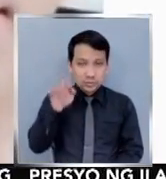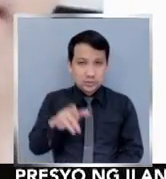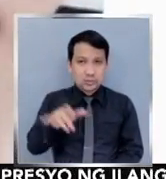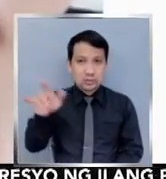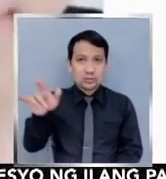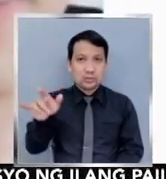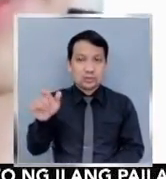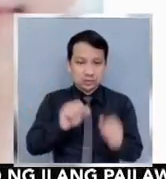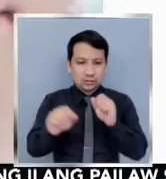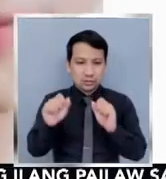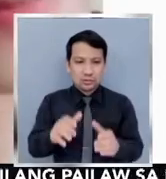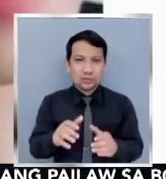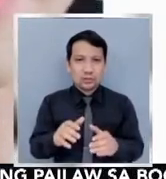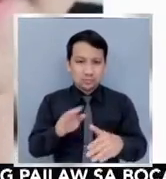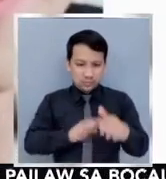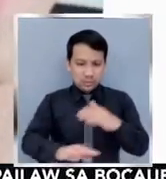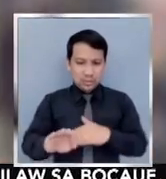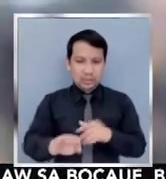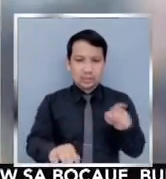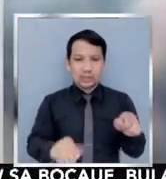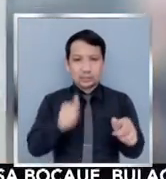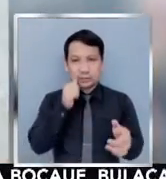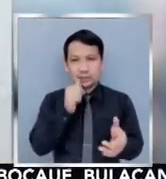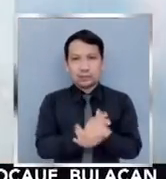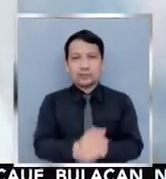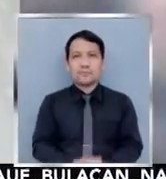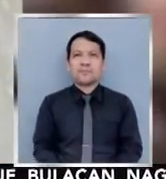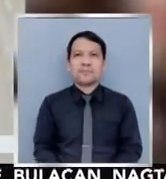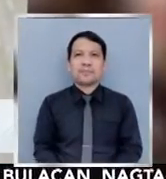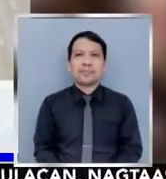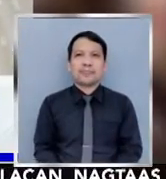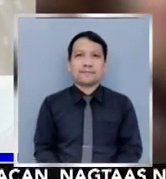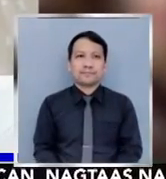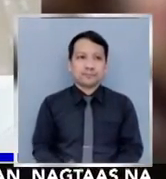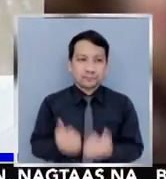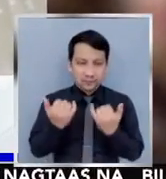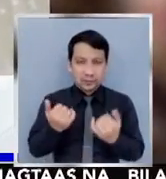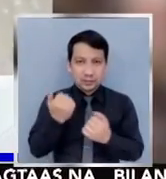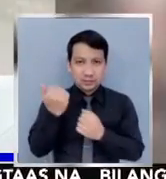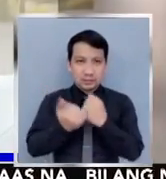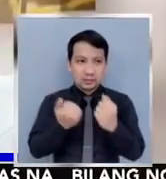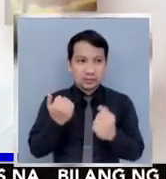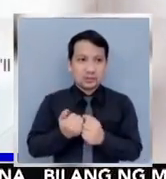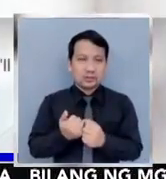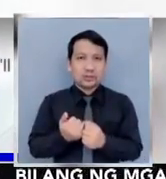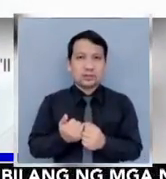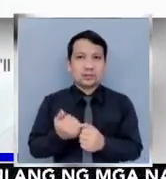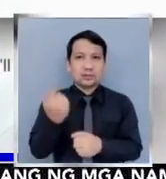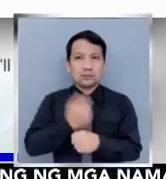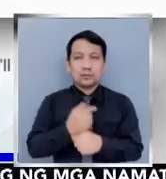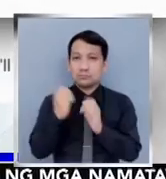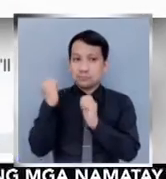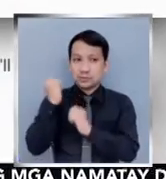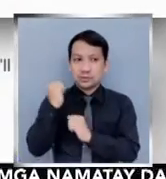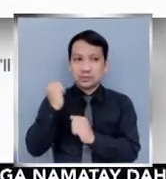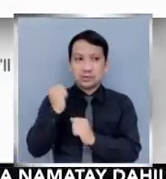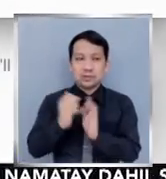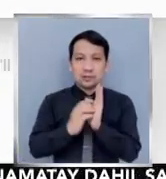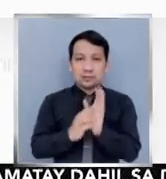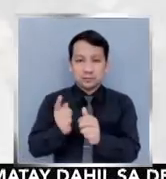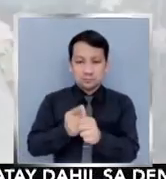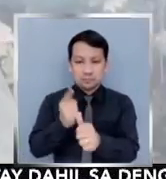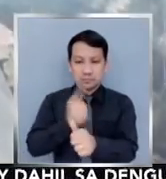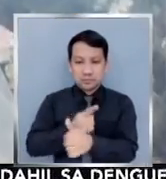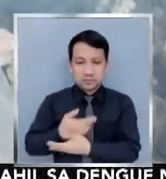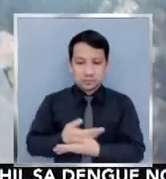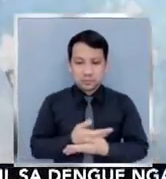nang manganak ang kanyang misis. June this year, in-announced ng Korean power couple na they are expecting their first baby. At March this